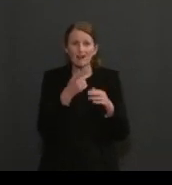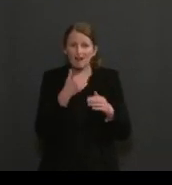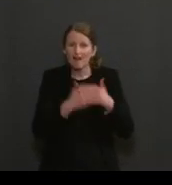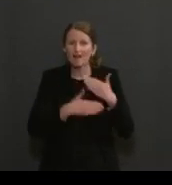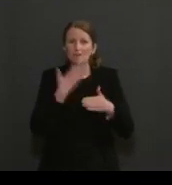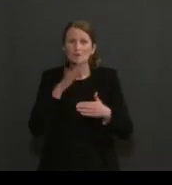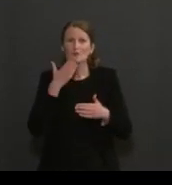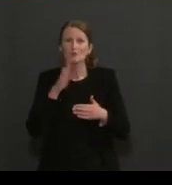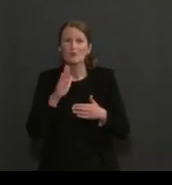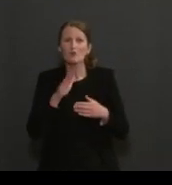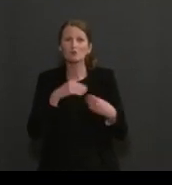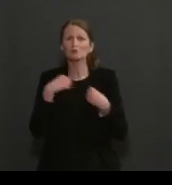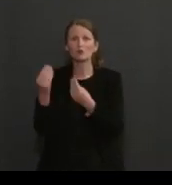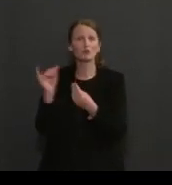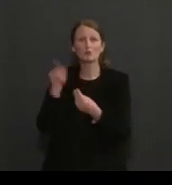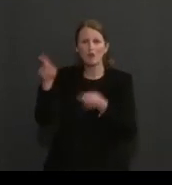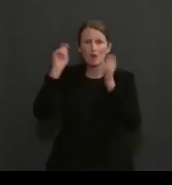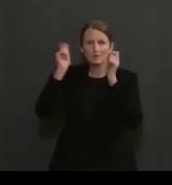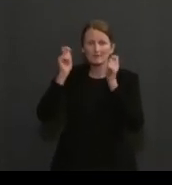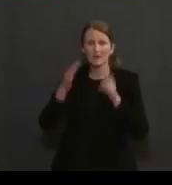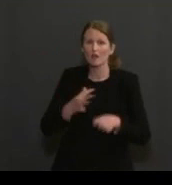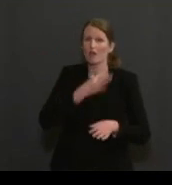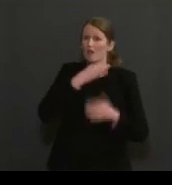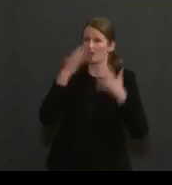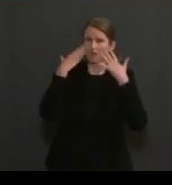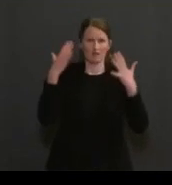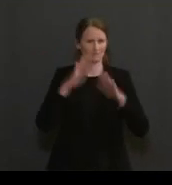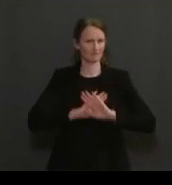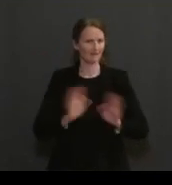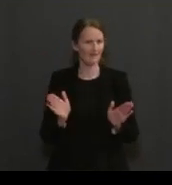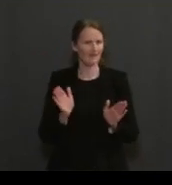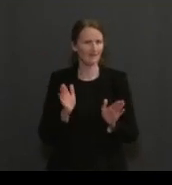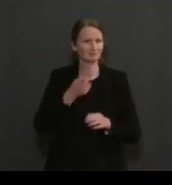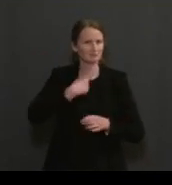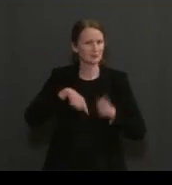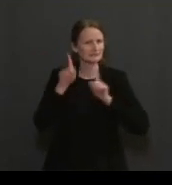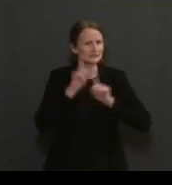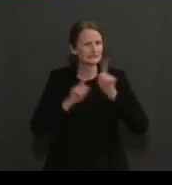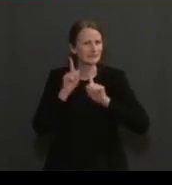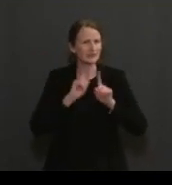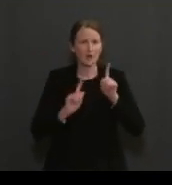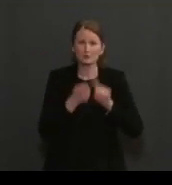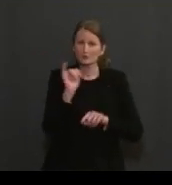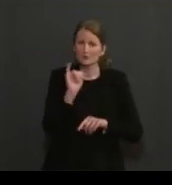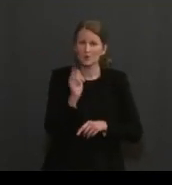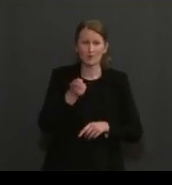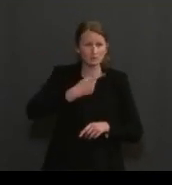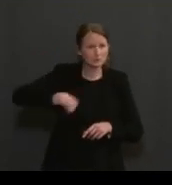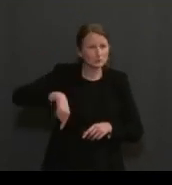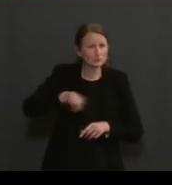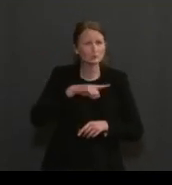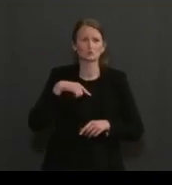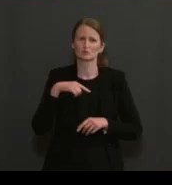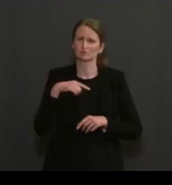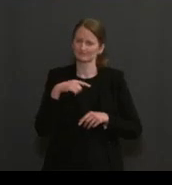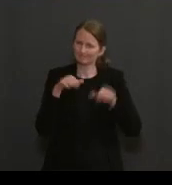les semaines à venir. Et donc c'est une fois de plus l'occasion de dire que le fait de rester à la maison, le fait de respecter ces règles, pas